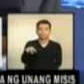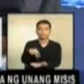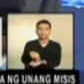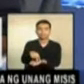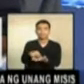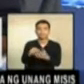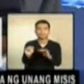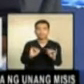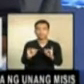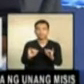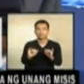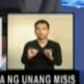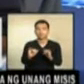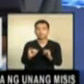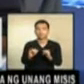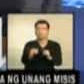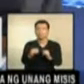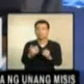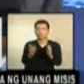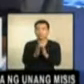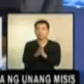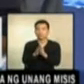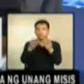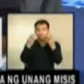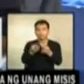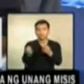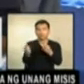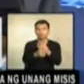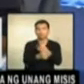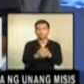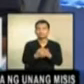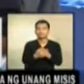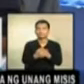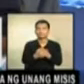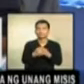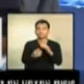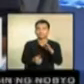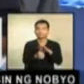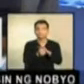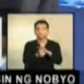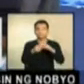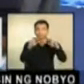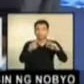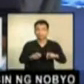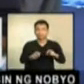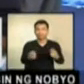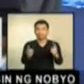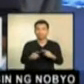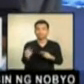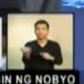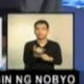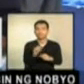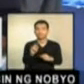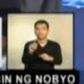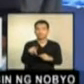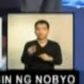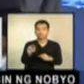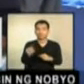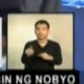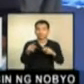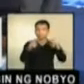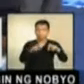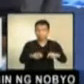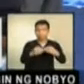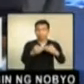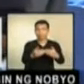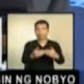anyway, ang magdidetermina niyan, sa lalabas yan sa investigasyon ng ating PNP kasi iniimbestigahan na